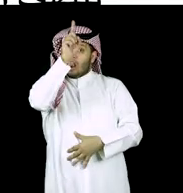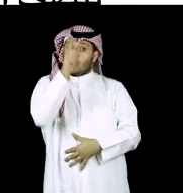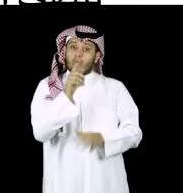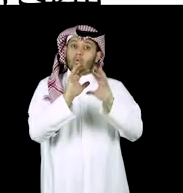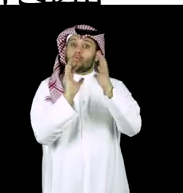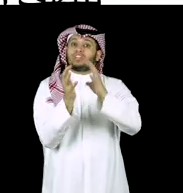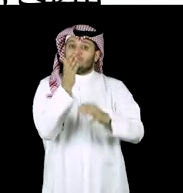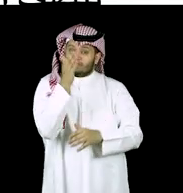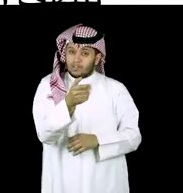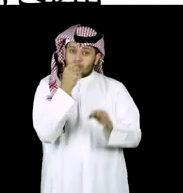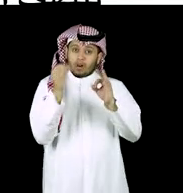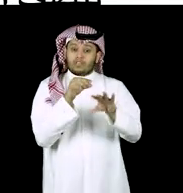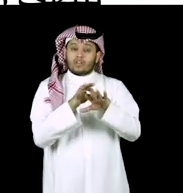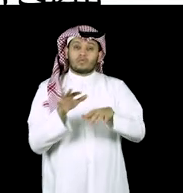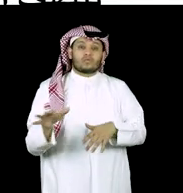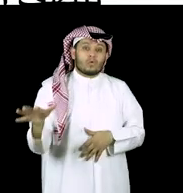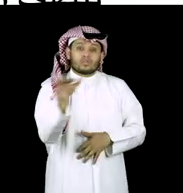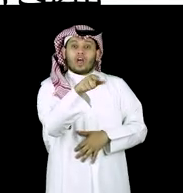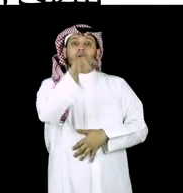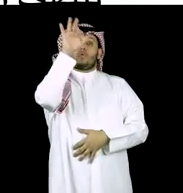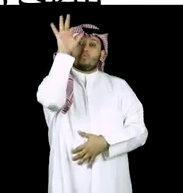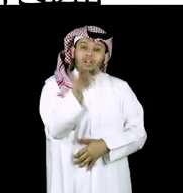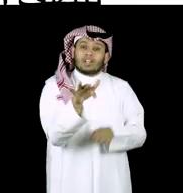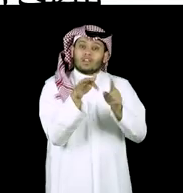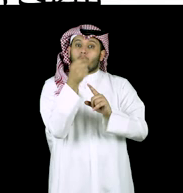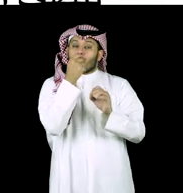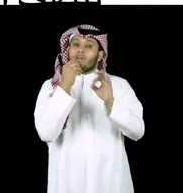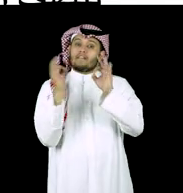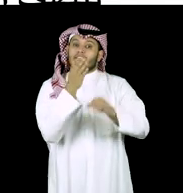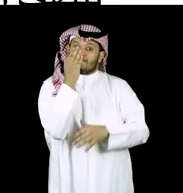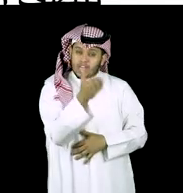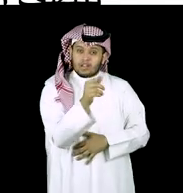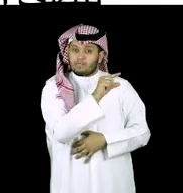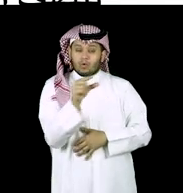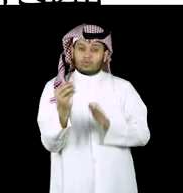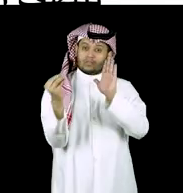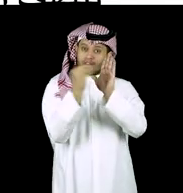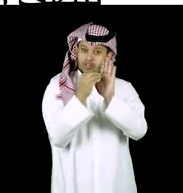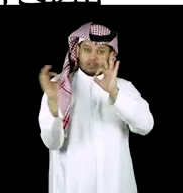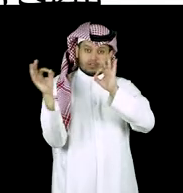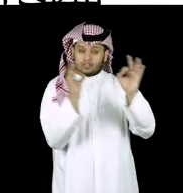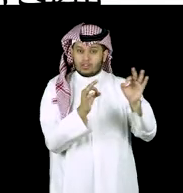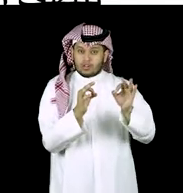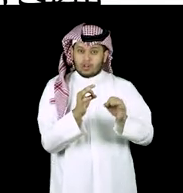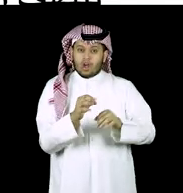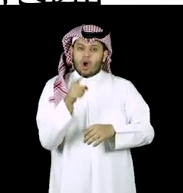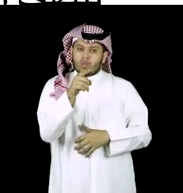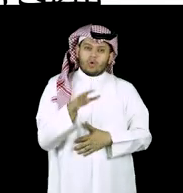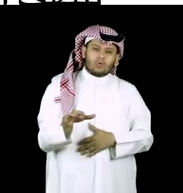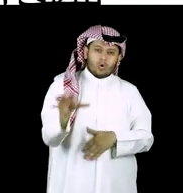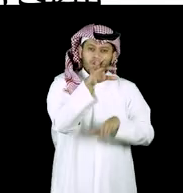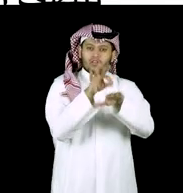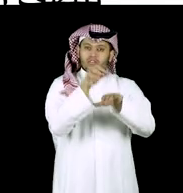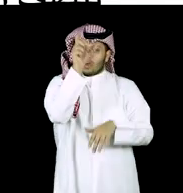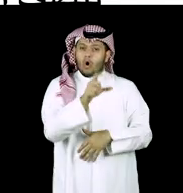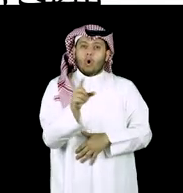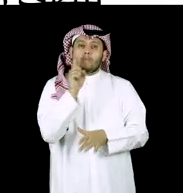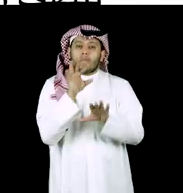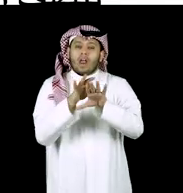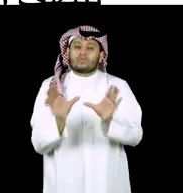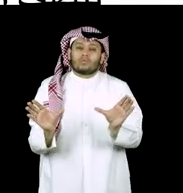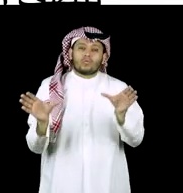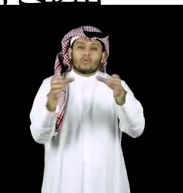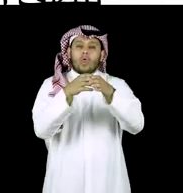الله هذه الأمة بالوسطية كما في قوله سبحانه وتعالى: وكذلك جعلناكم أمة